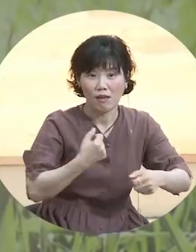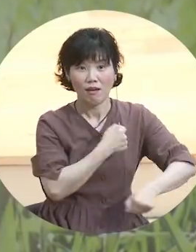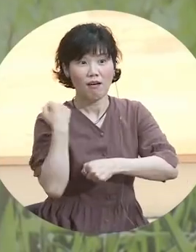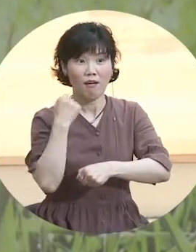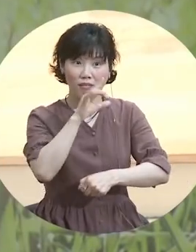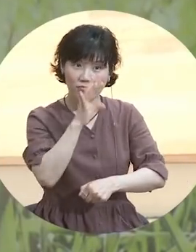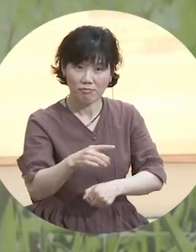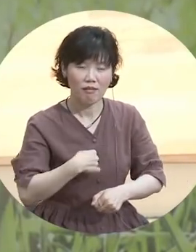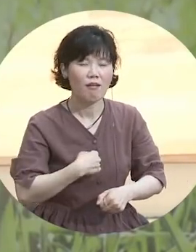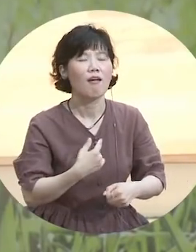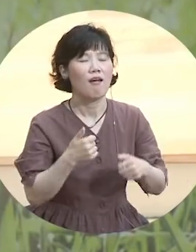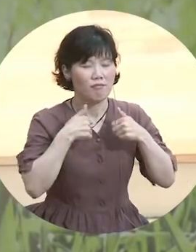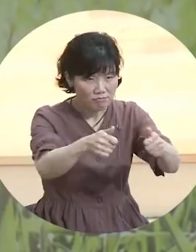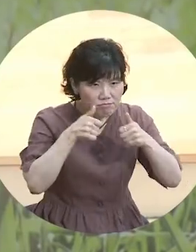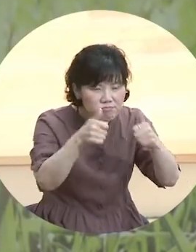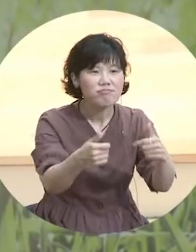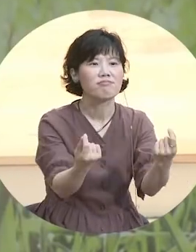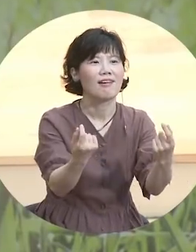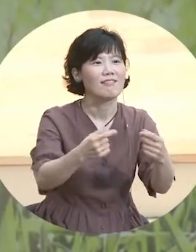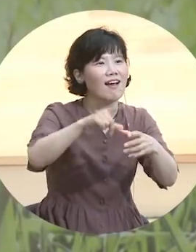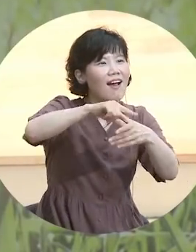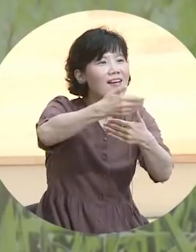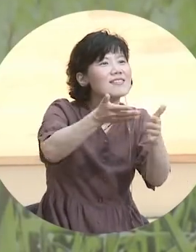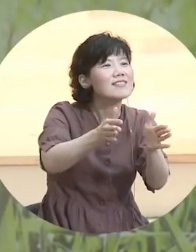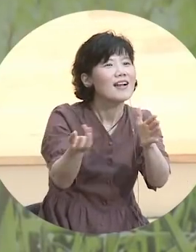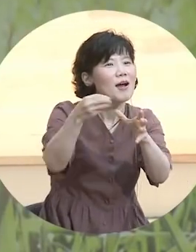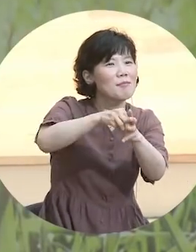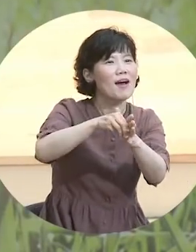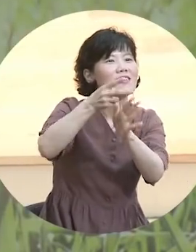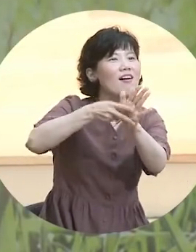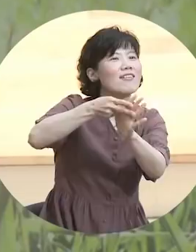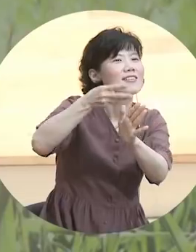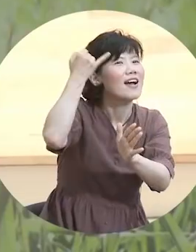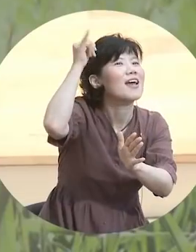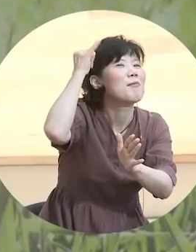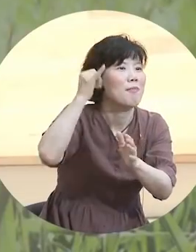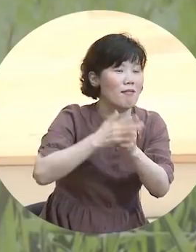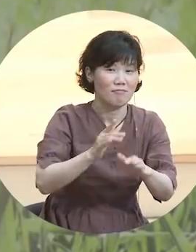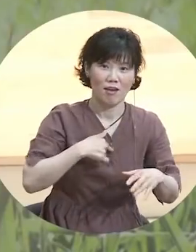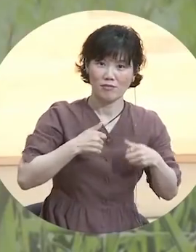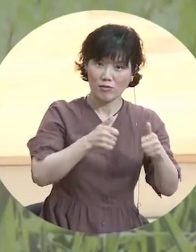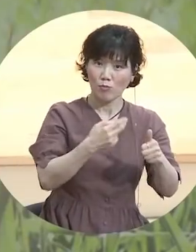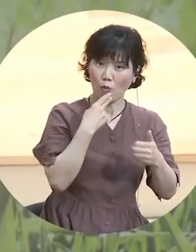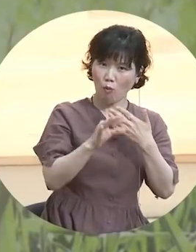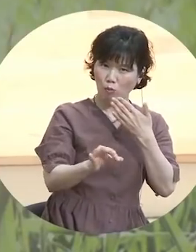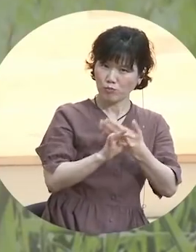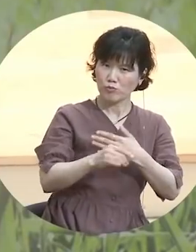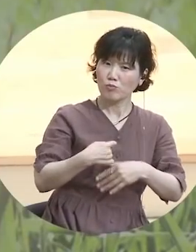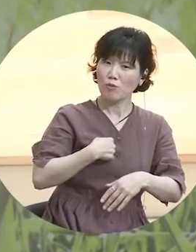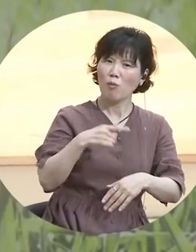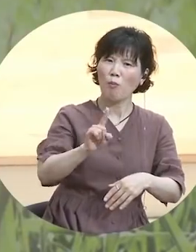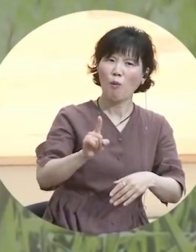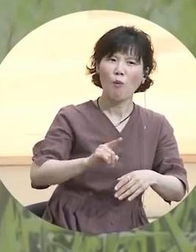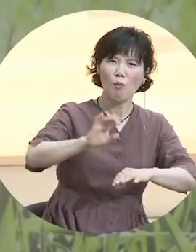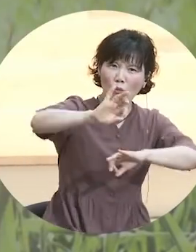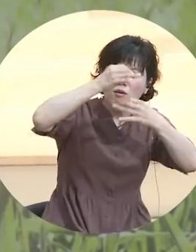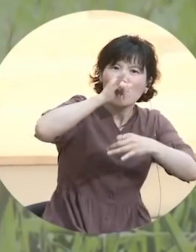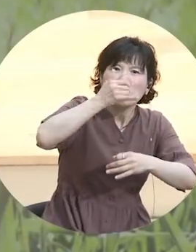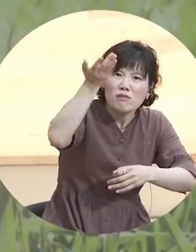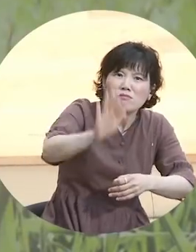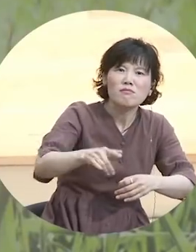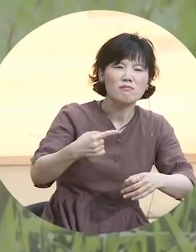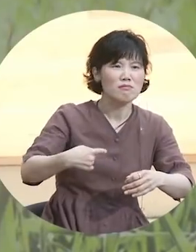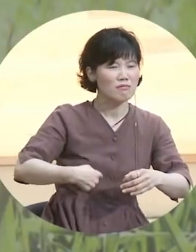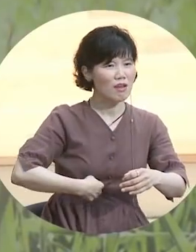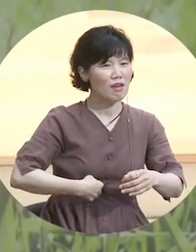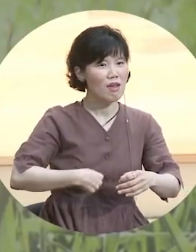일도 열심히 하지 않, 그 일이란 게 뭐냐, 가스실이 달려있는 열차 개발, 그것도 열심히 하지 않았으면, 만일 그랬다면, 내가 그랬다면